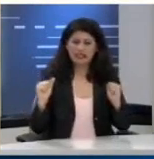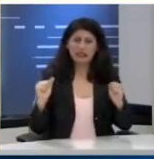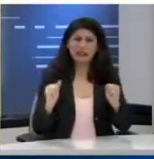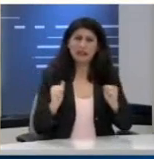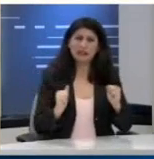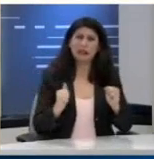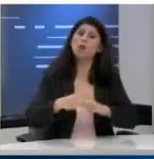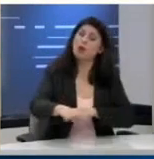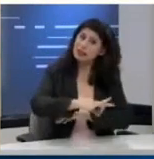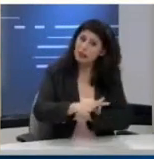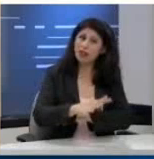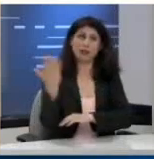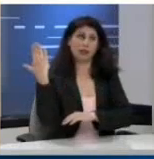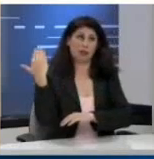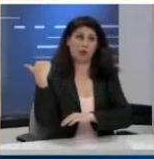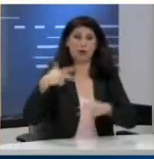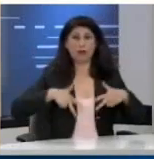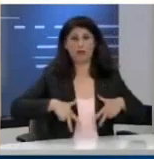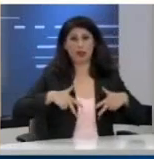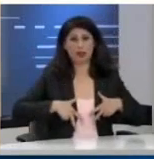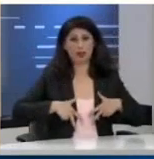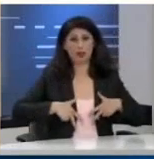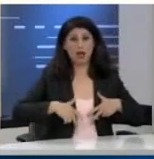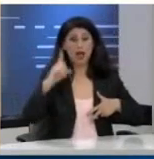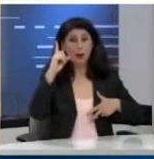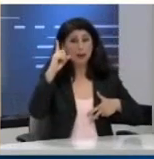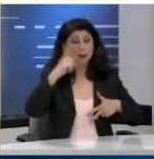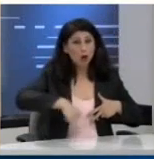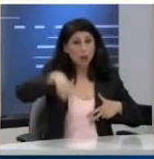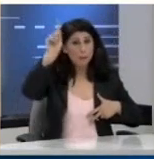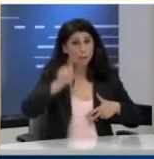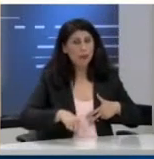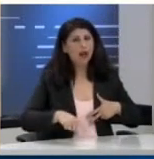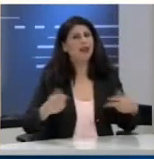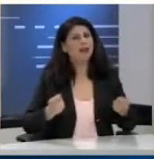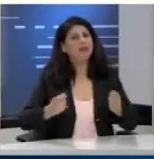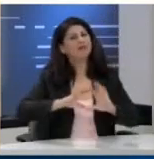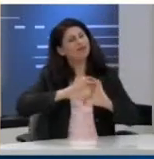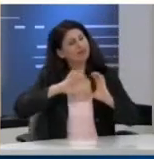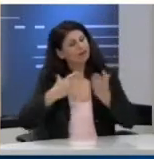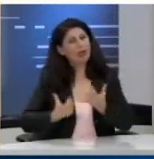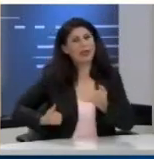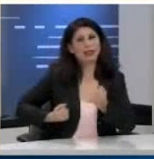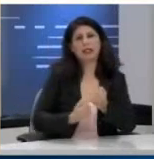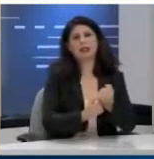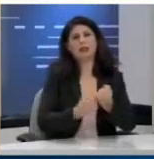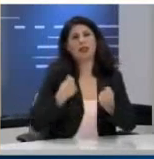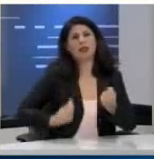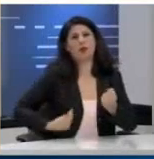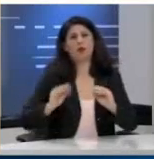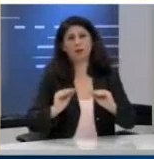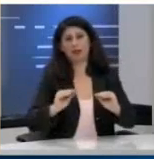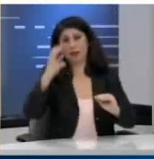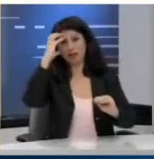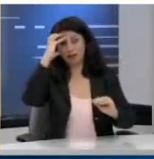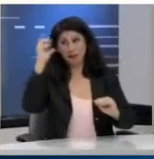εν μέρει είχε σχεδιάσει και η προηγούμενη κυβέρνηση, από την πρώτη μέρα κάναμε το παν για να στηρίξουμε τη δημόσια παιδεία.